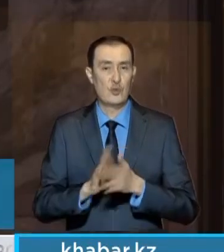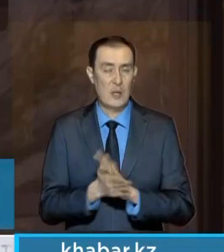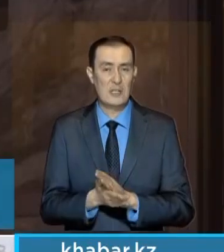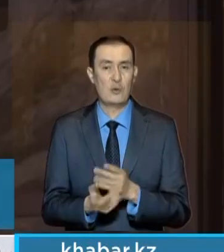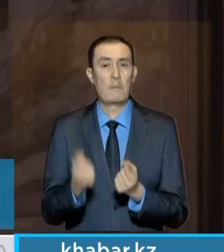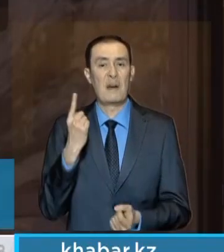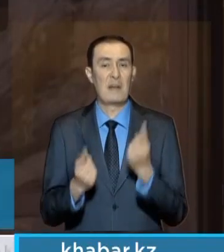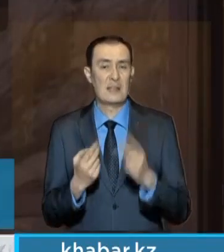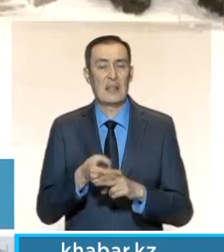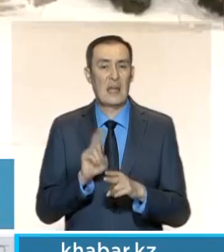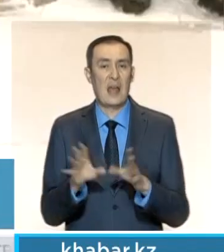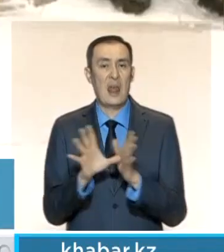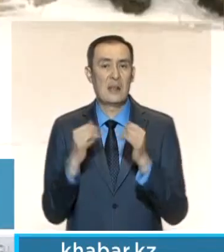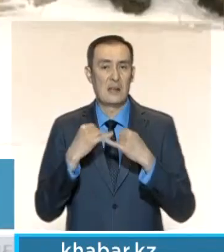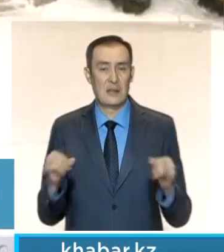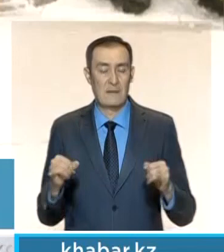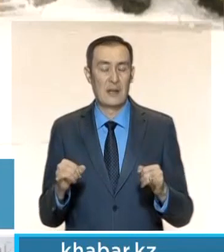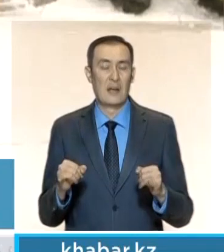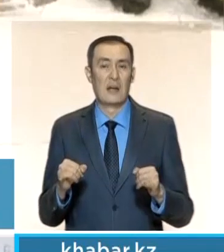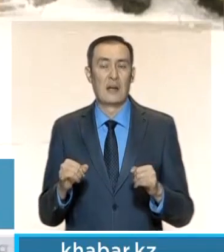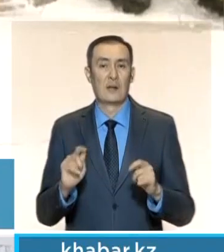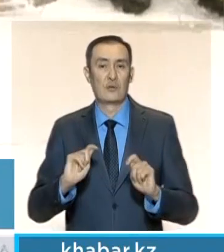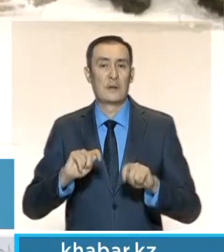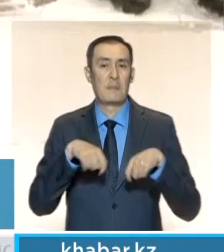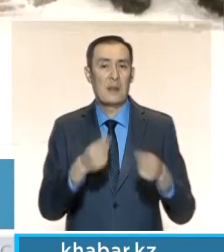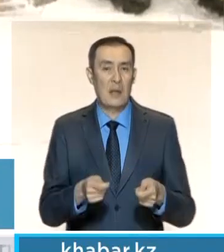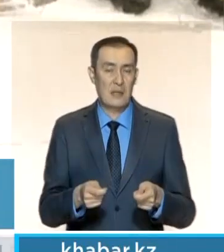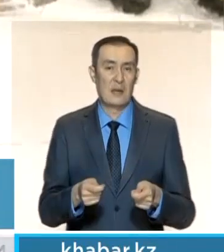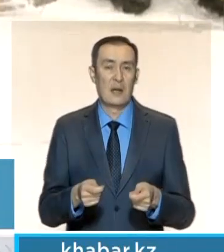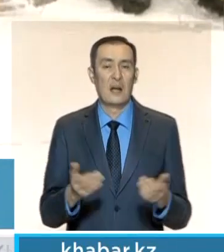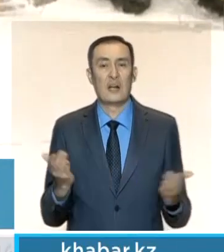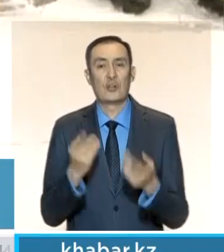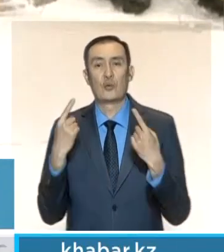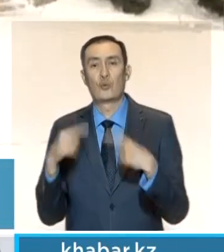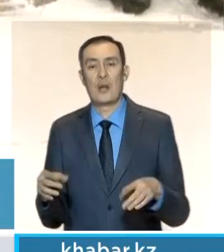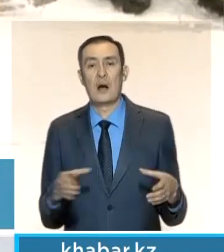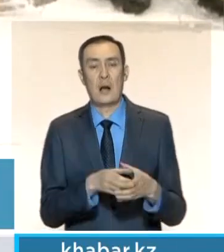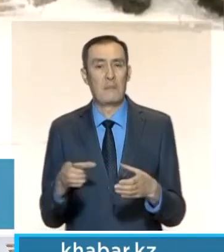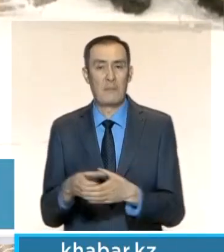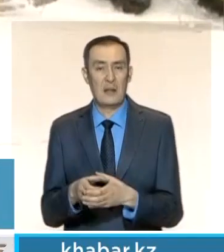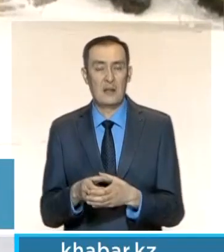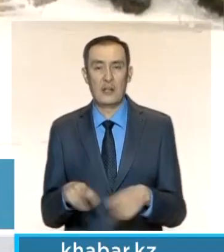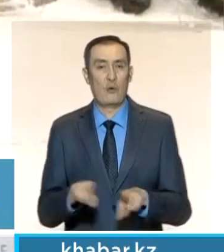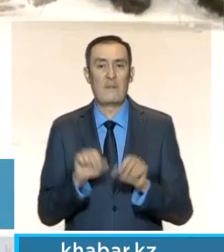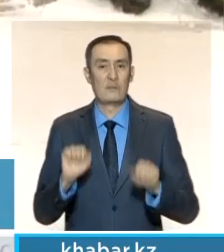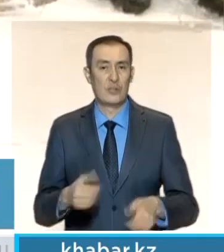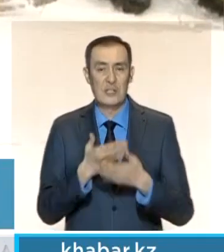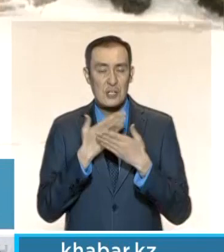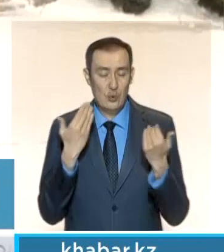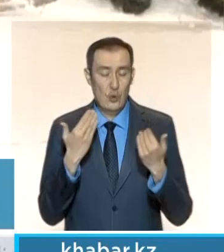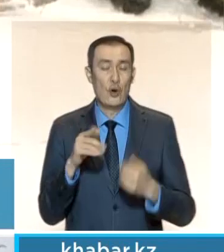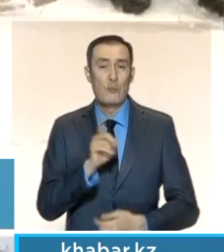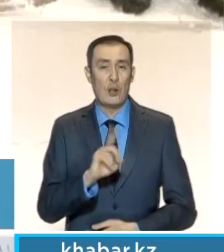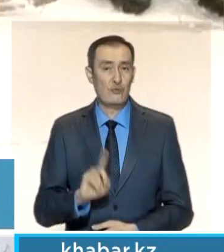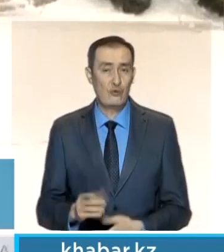которые возникают на данных электролинии как-то передать её в руки каких-то других компаний не представляется возможным ввиду того